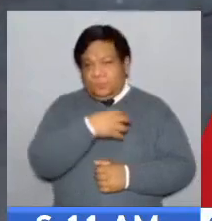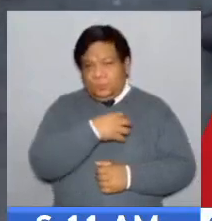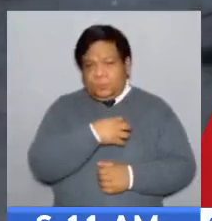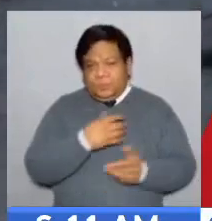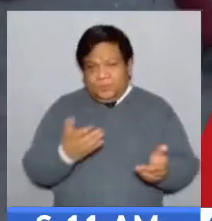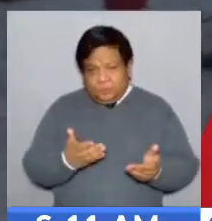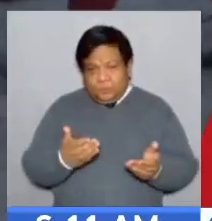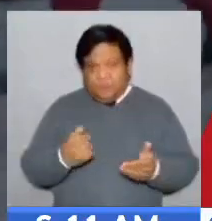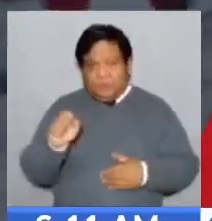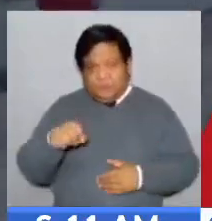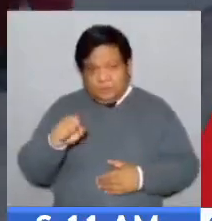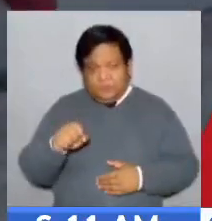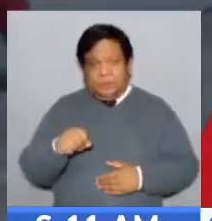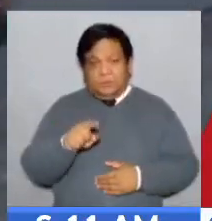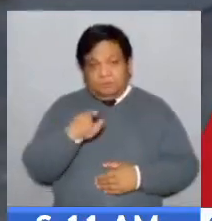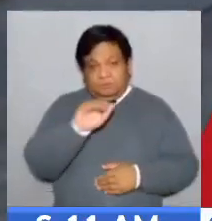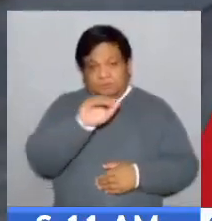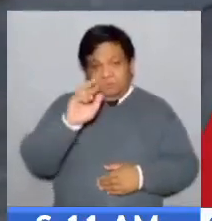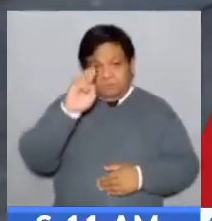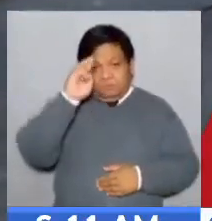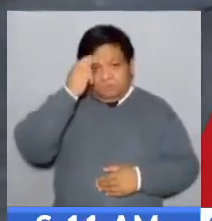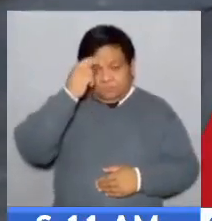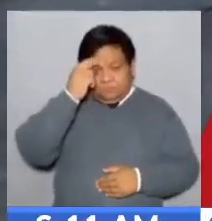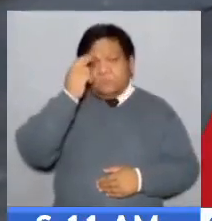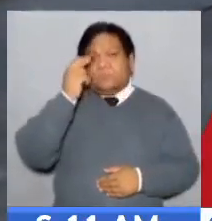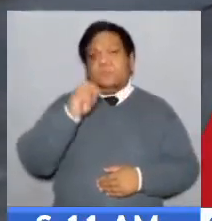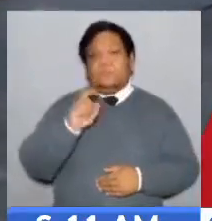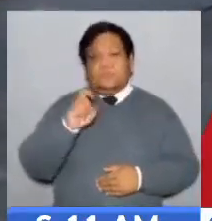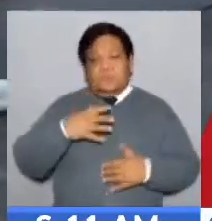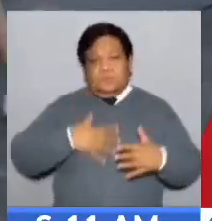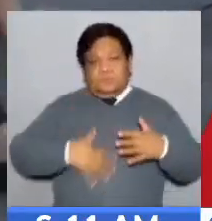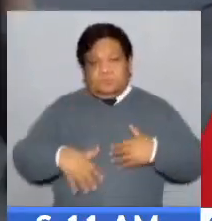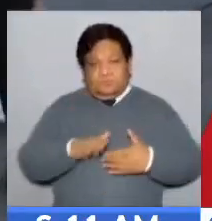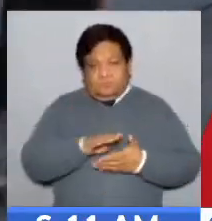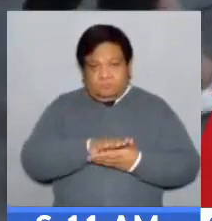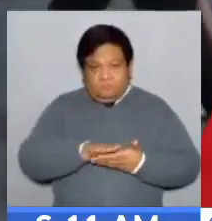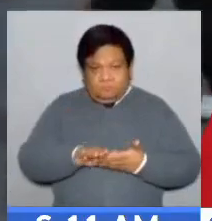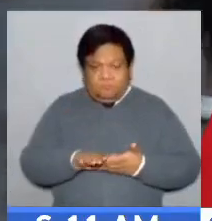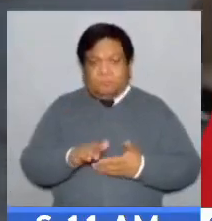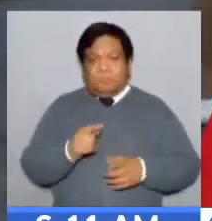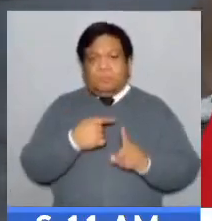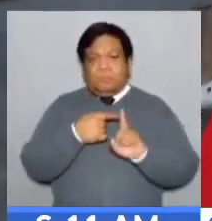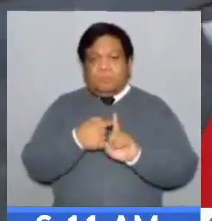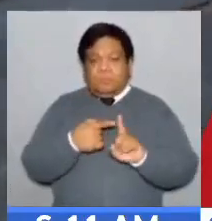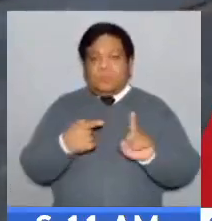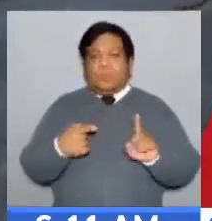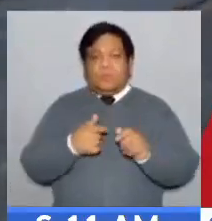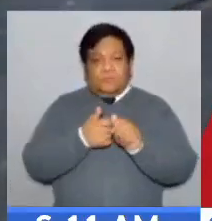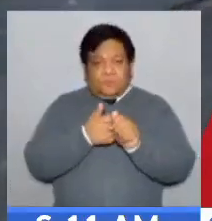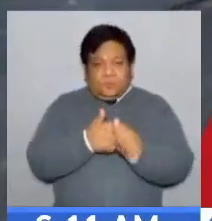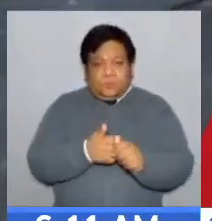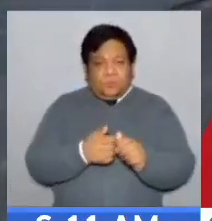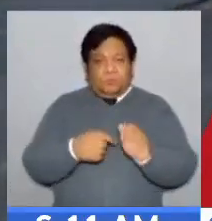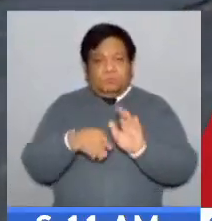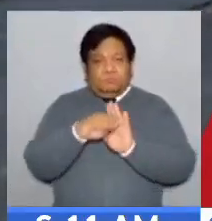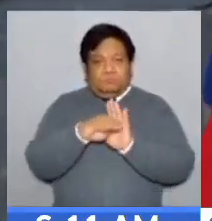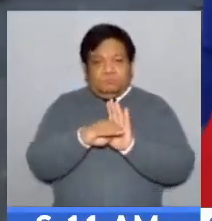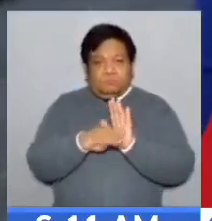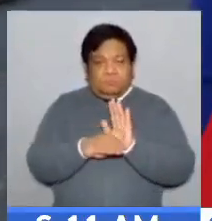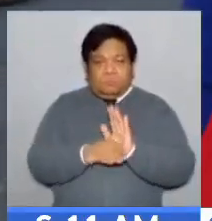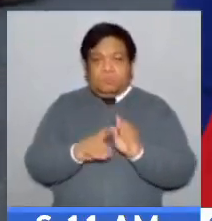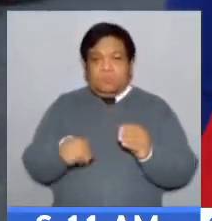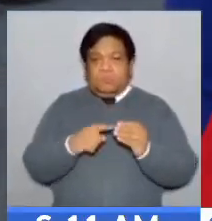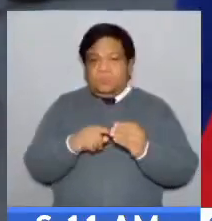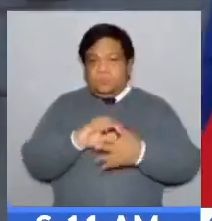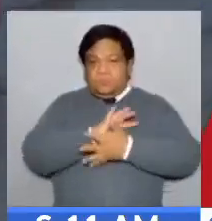sisimba. Magsuot ho kayo ng maayos na pananamit. I-observe pa rin ho yung mga protocol kaugnay ho nitong COVID. At